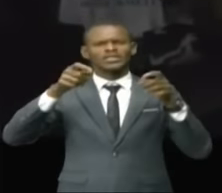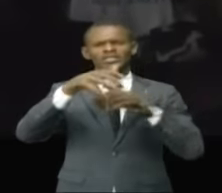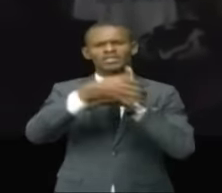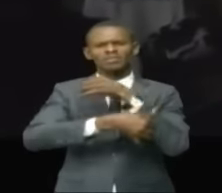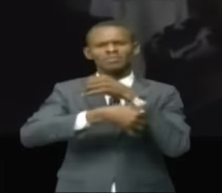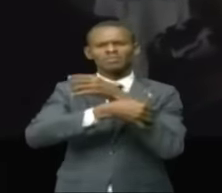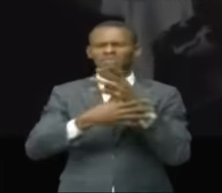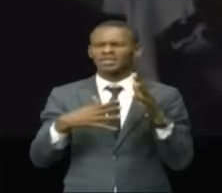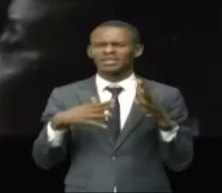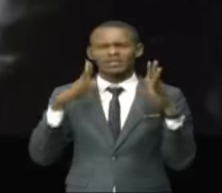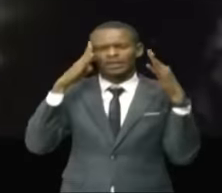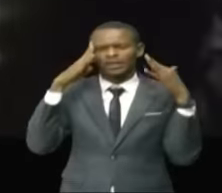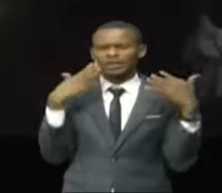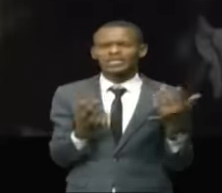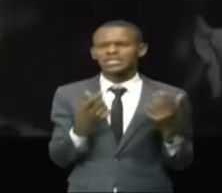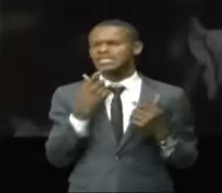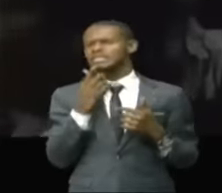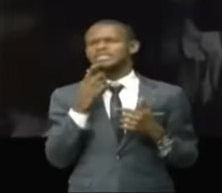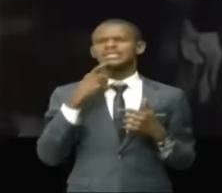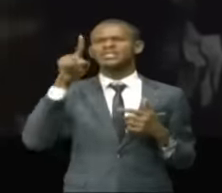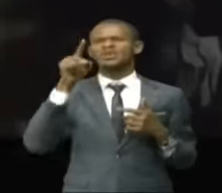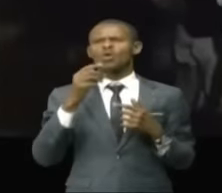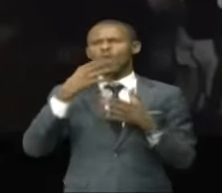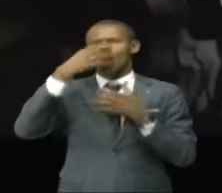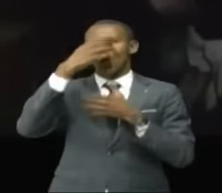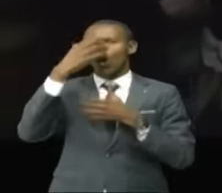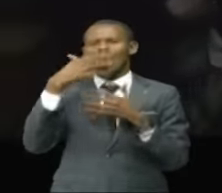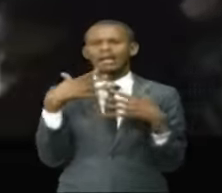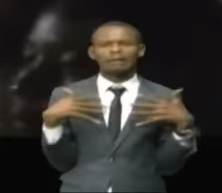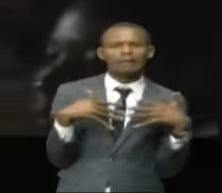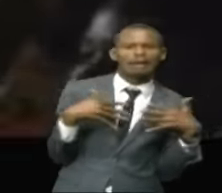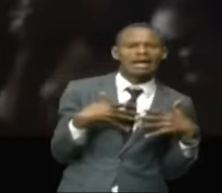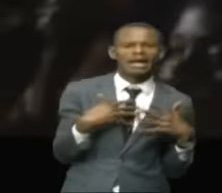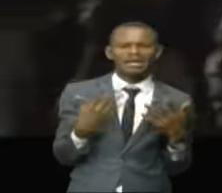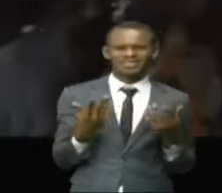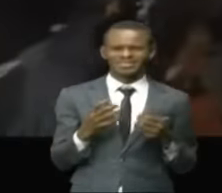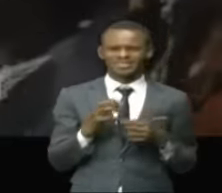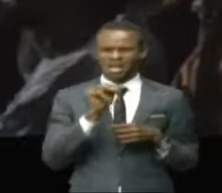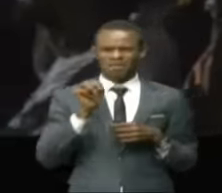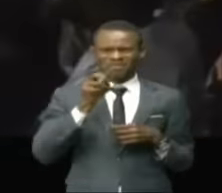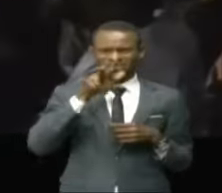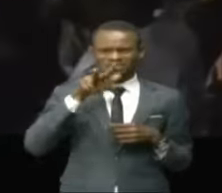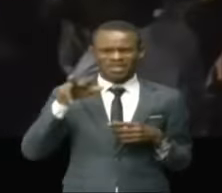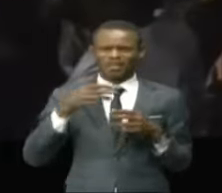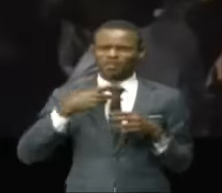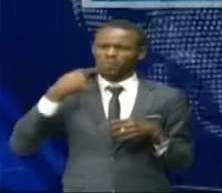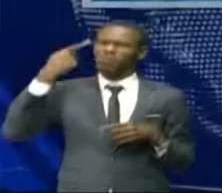nom de l'agresseur de notre pays, ni M23 dans sa communication de près de 8 minutes.